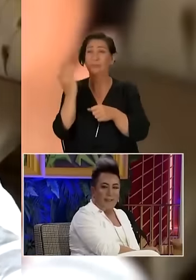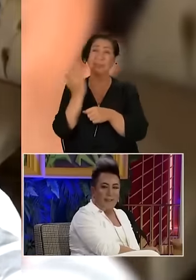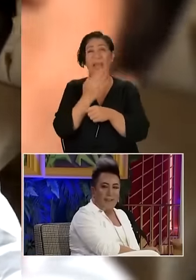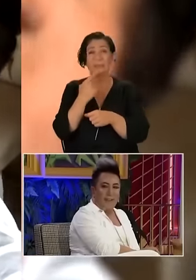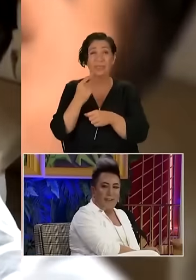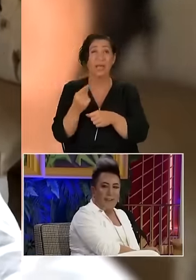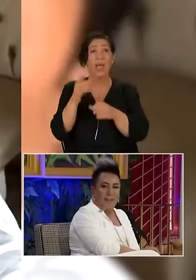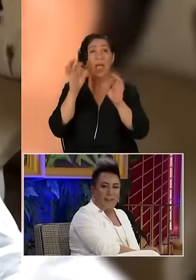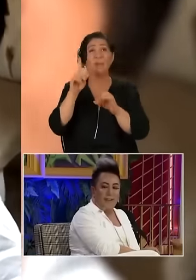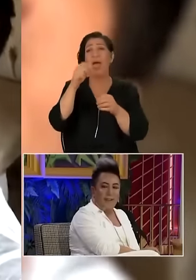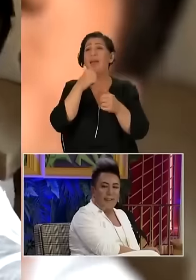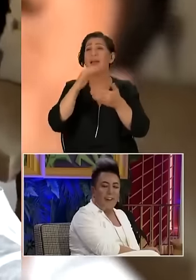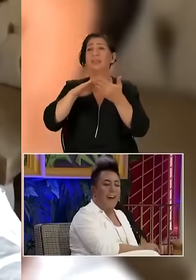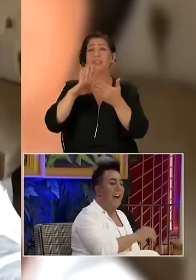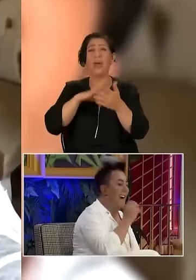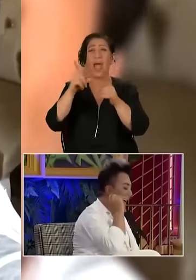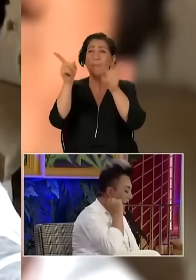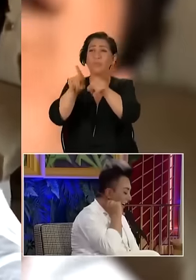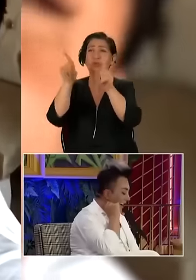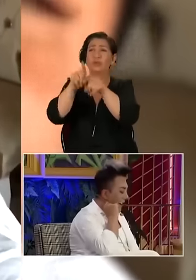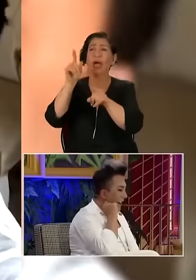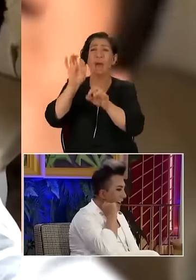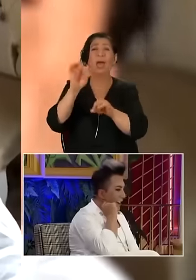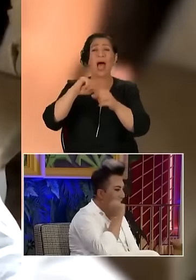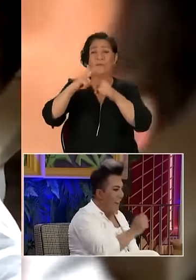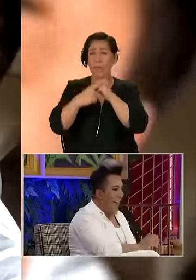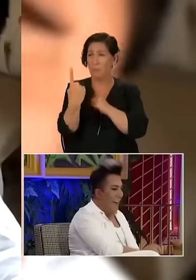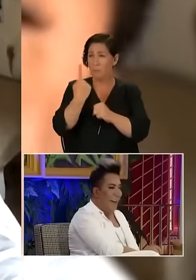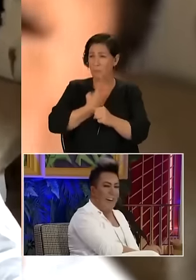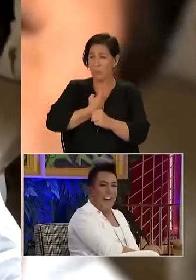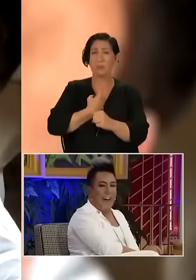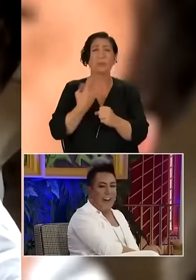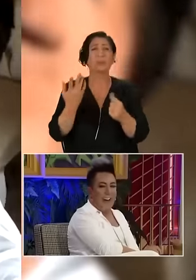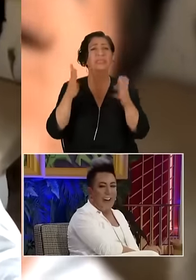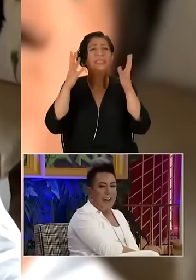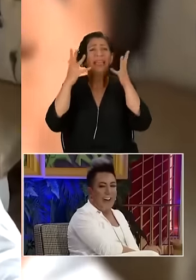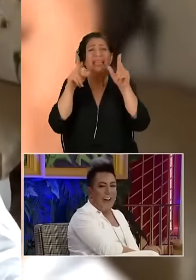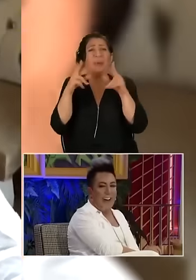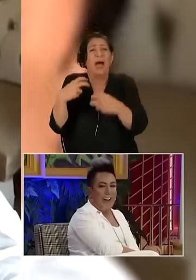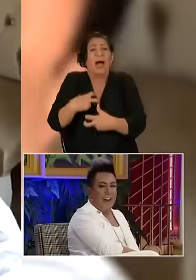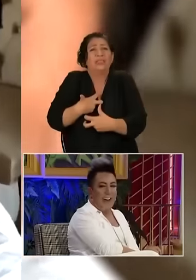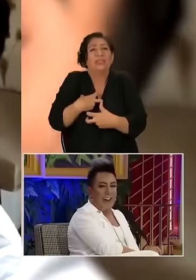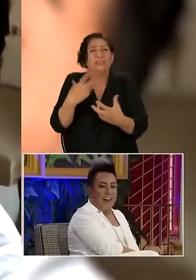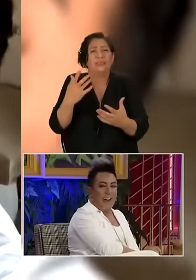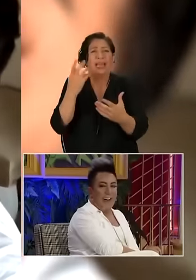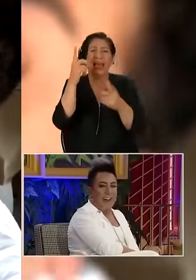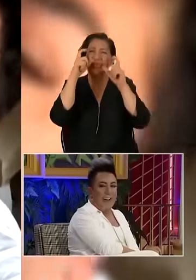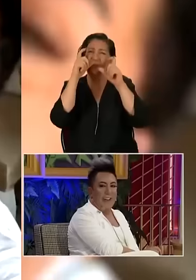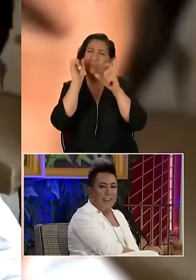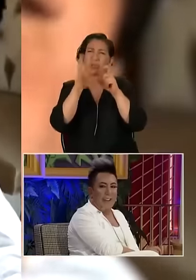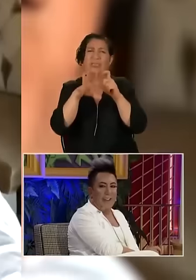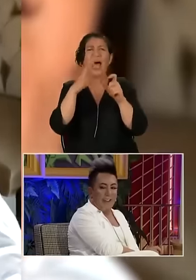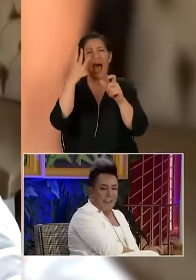zorluyorum çıkalım diye. Hep bir erkek arkadaşı var, ondan takılıyor. Haftanın bir günü bana zor zaman ayırıyor. Deliler gibi aşığım. Resmini